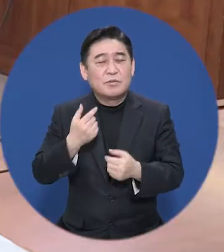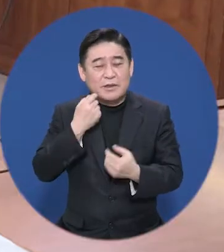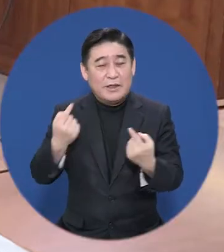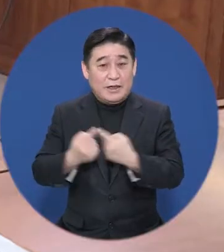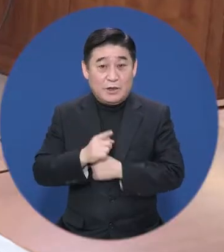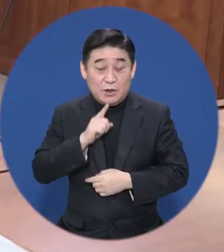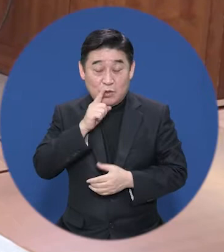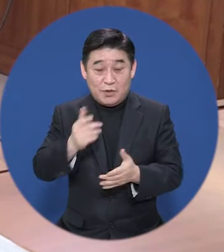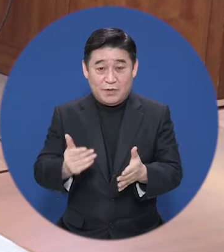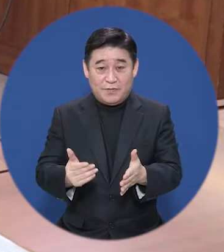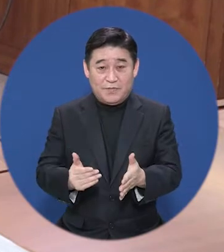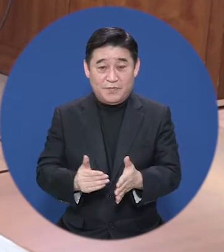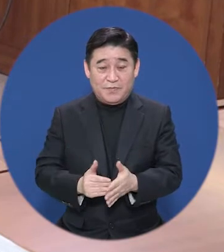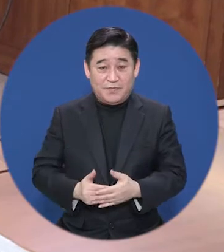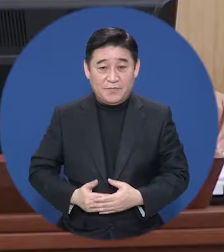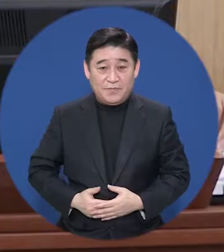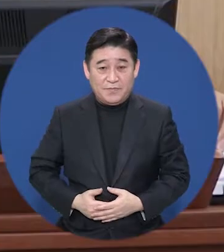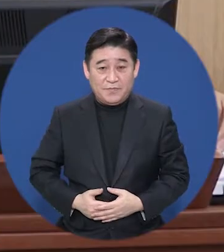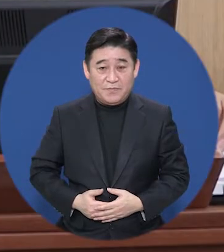주문했습니다.